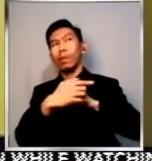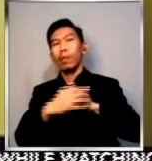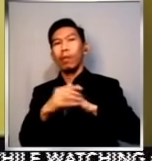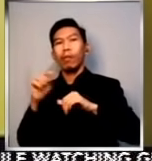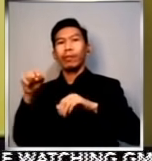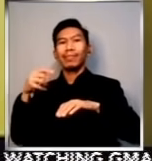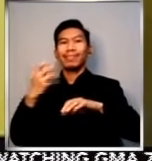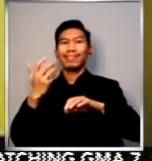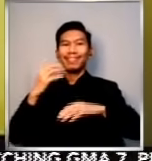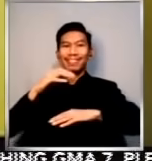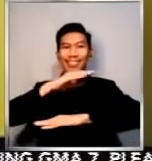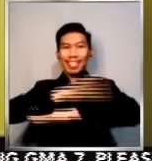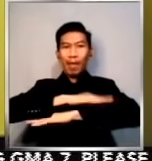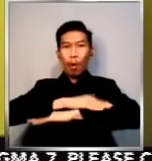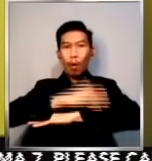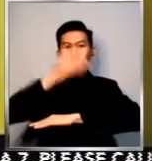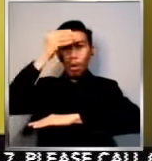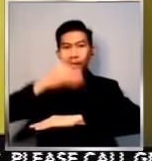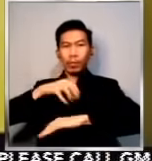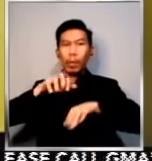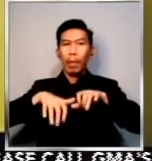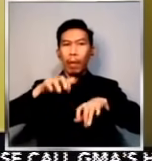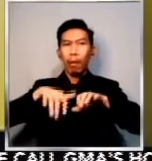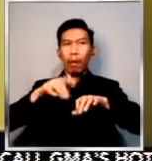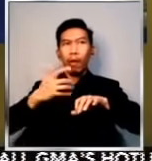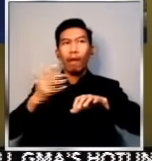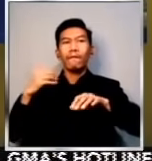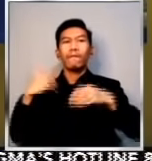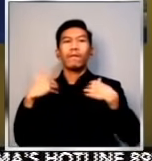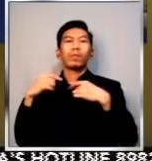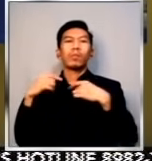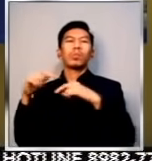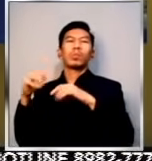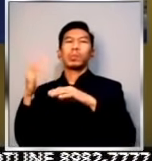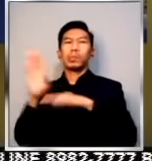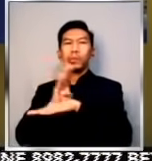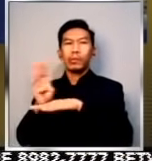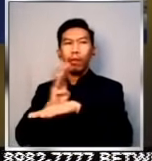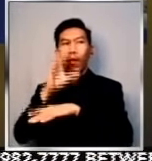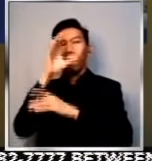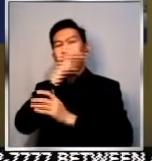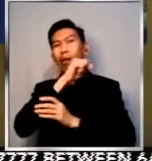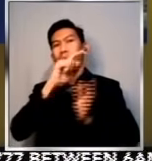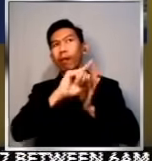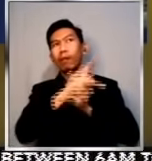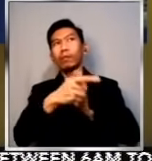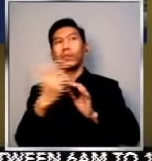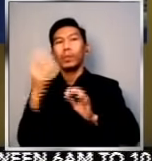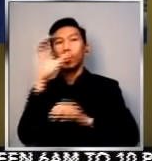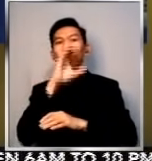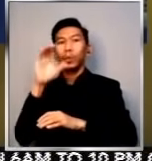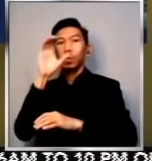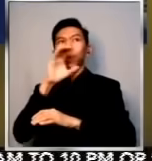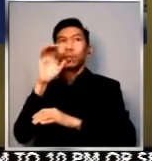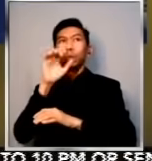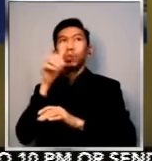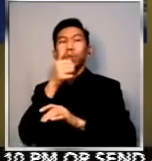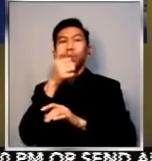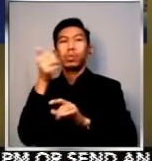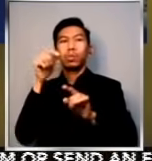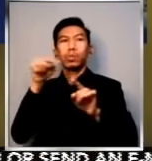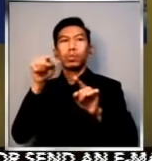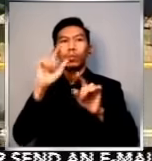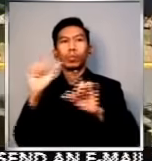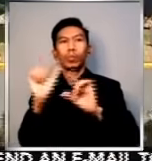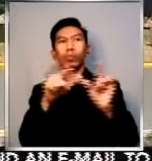sa investigation room. Pinaghahanap pa ang 4 na nakatakas na preso na sinampahan ng karagdagang reklamong malicious mischief. Ang jailer